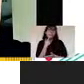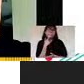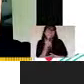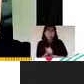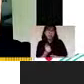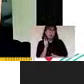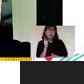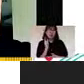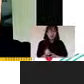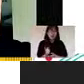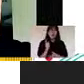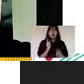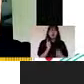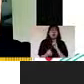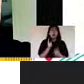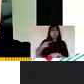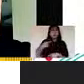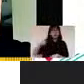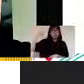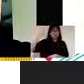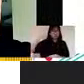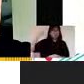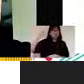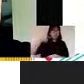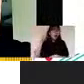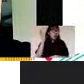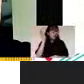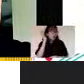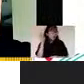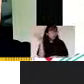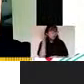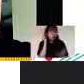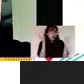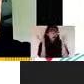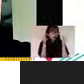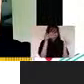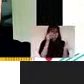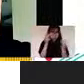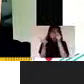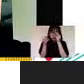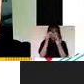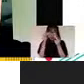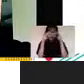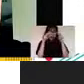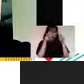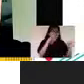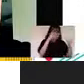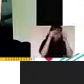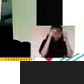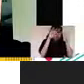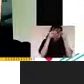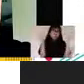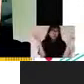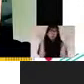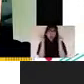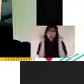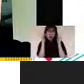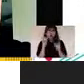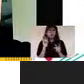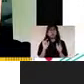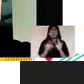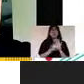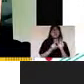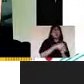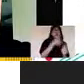Setiap kali sebetulnya kami mendengar ataupun juga melihat gitu, apakah di luar negeri atau di dalam negeri